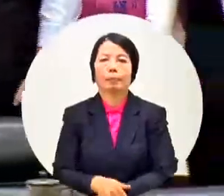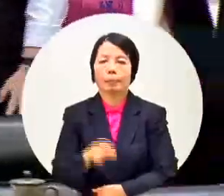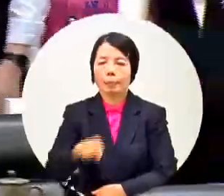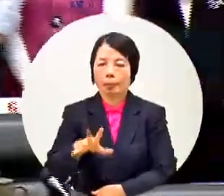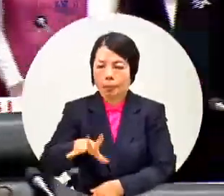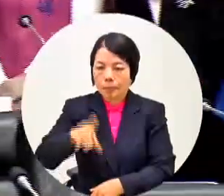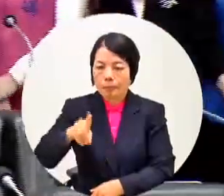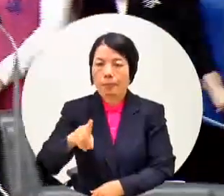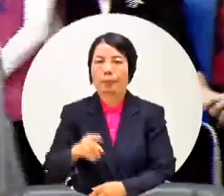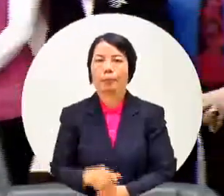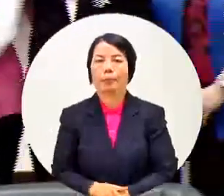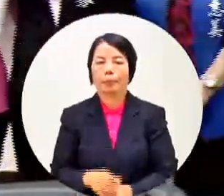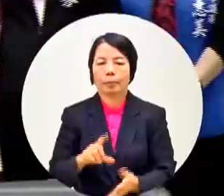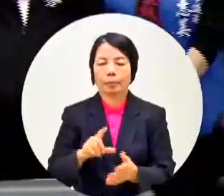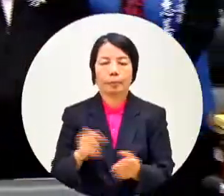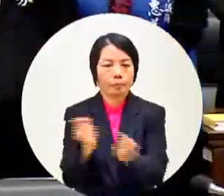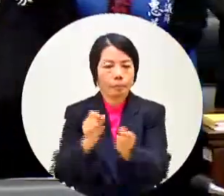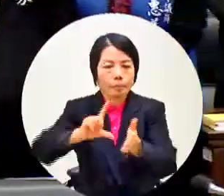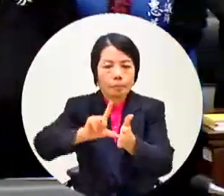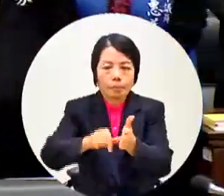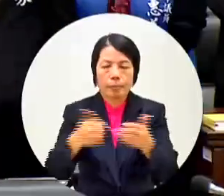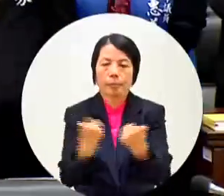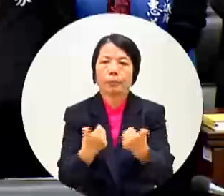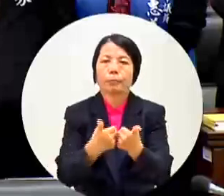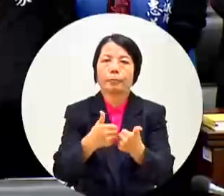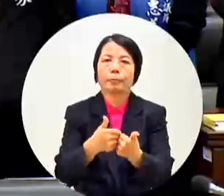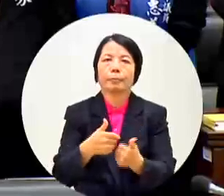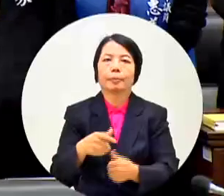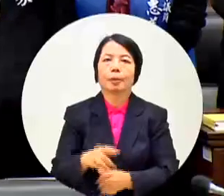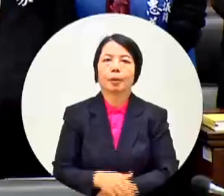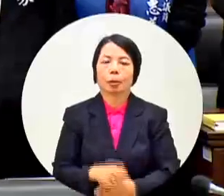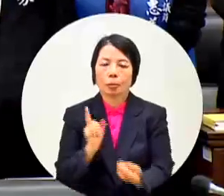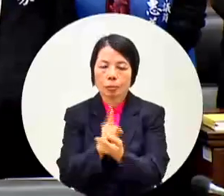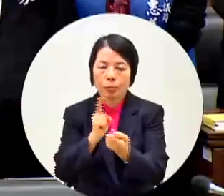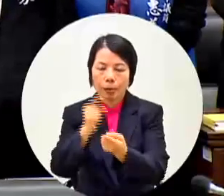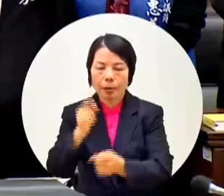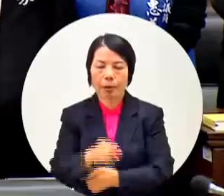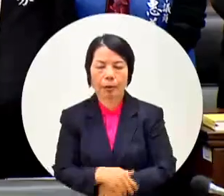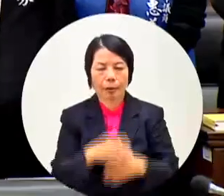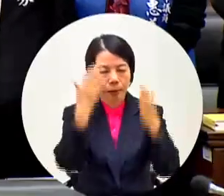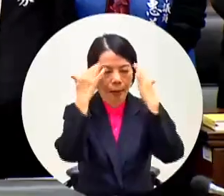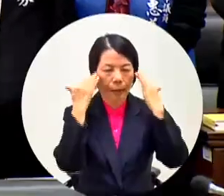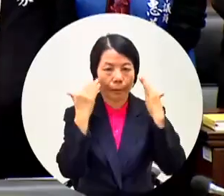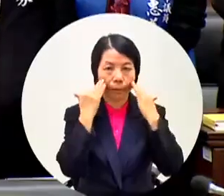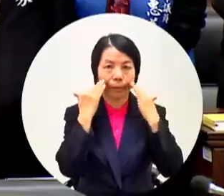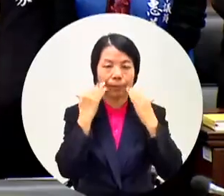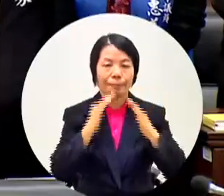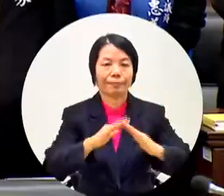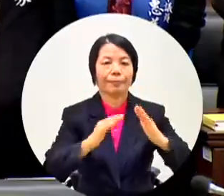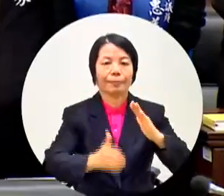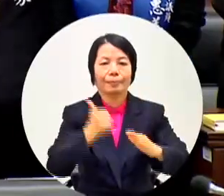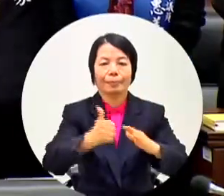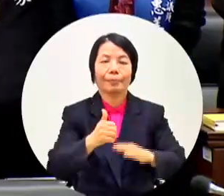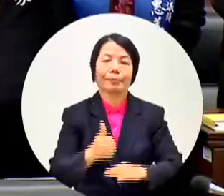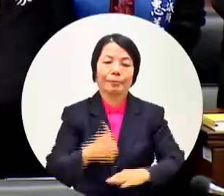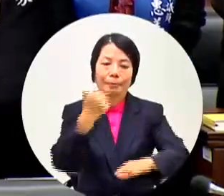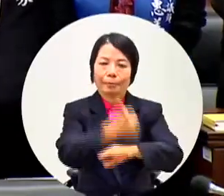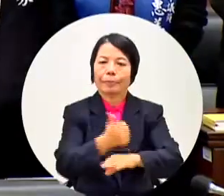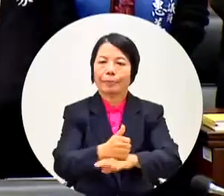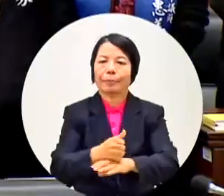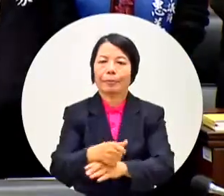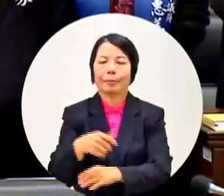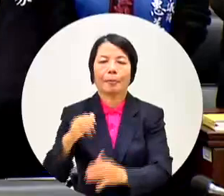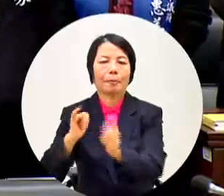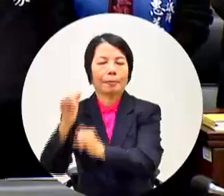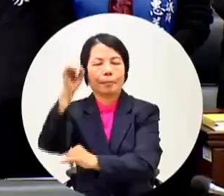我在看逢韩必反这几个字，我们也看到刚刚从民进党朋友的短。民进党党团的